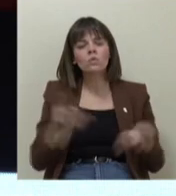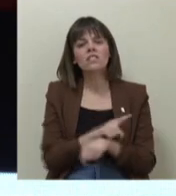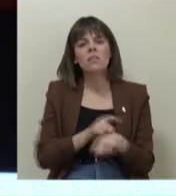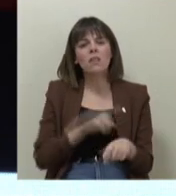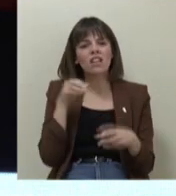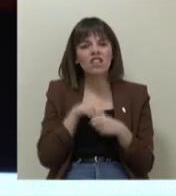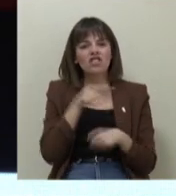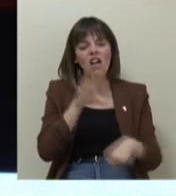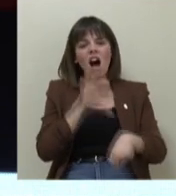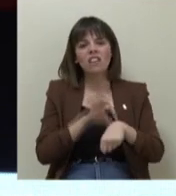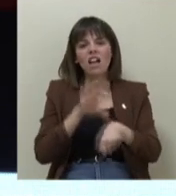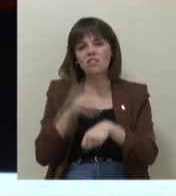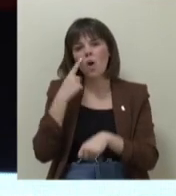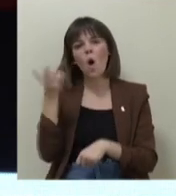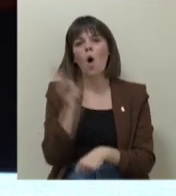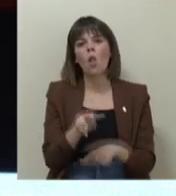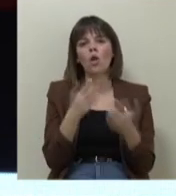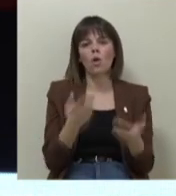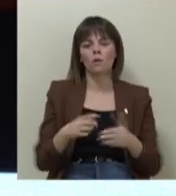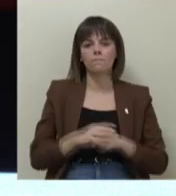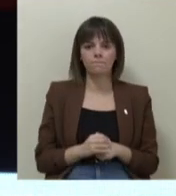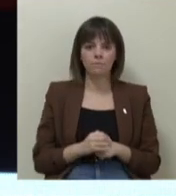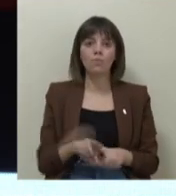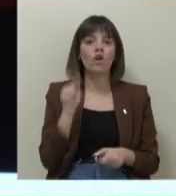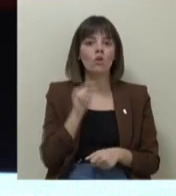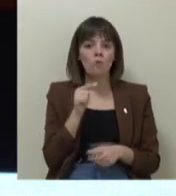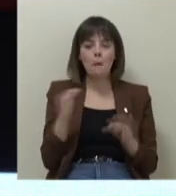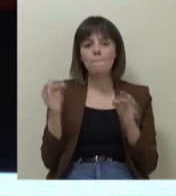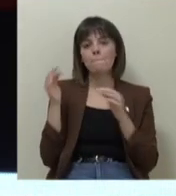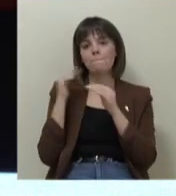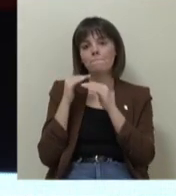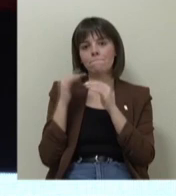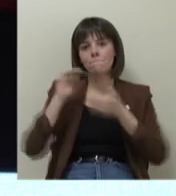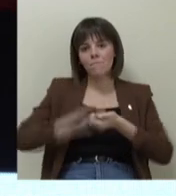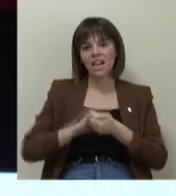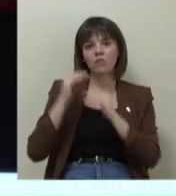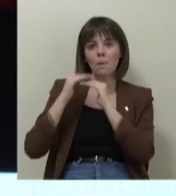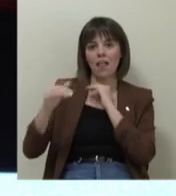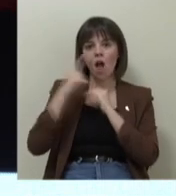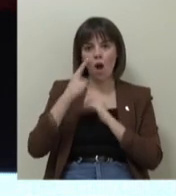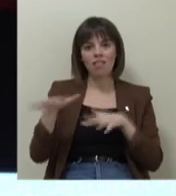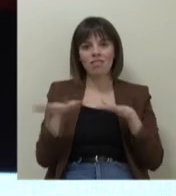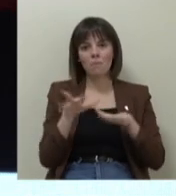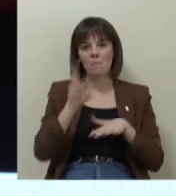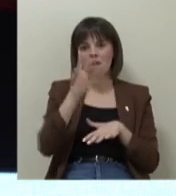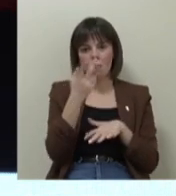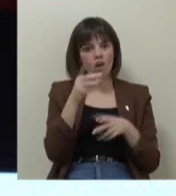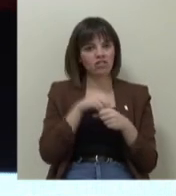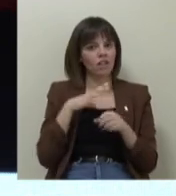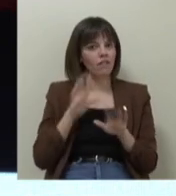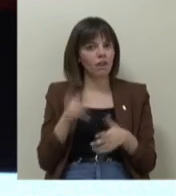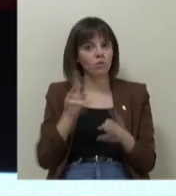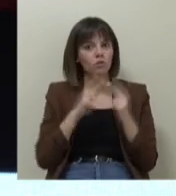dönemde hastalıktan ölüyor. Yani bu Birleşmiş Milletler'in deprem konusundaki raporlarında var.